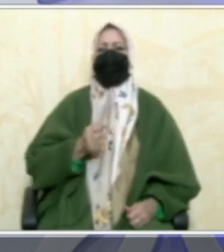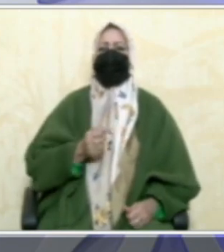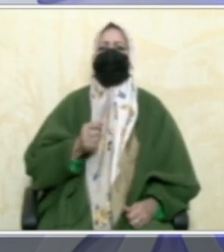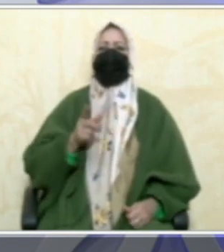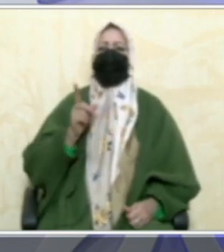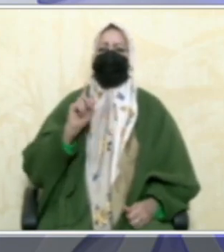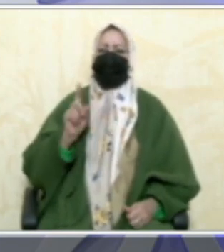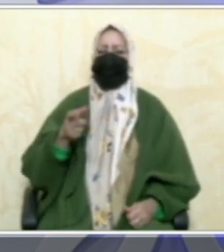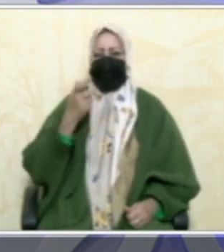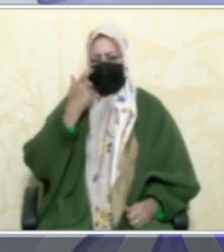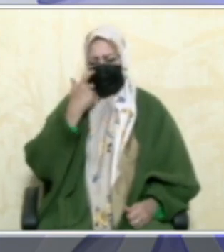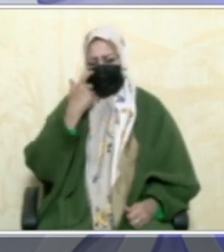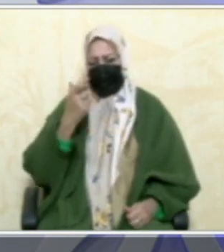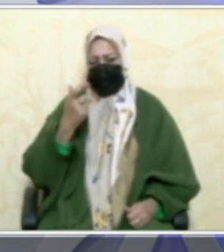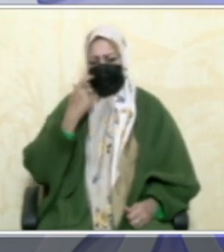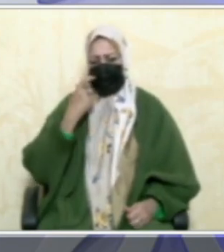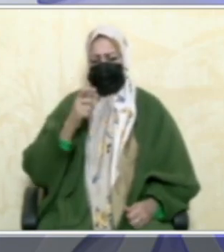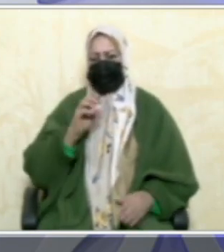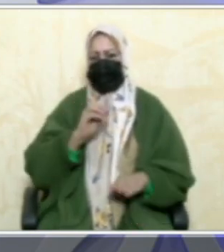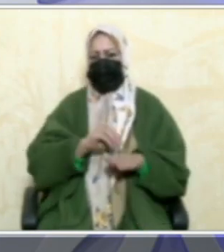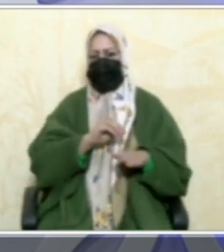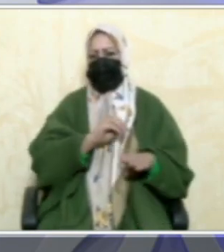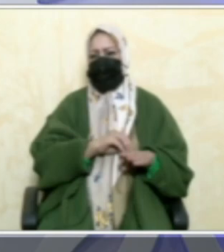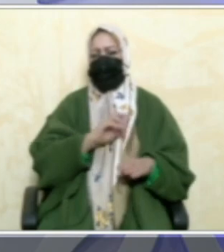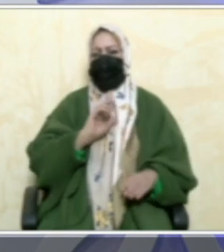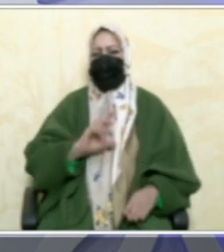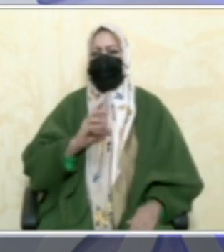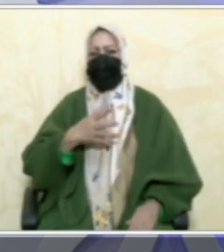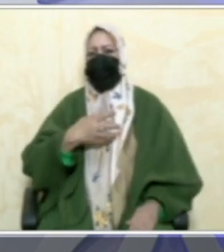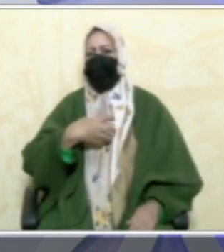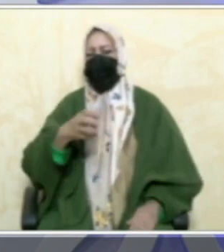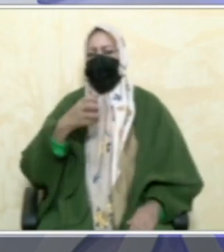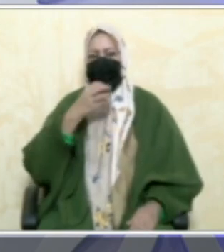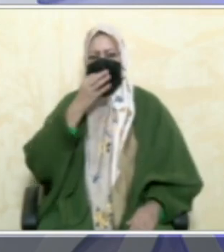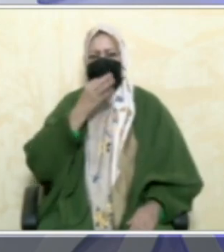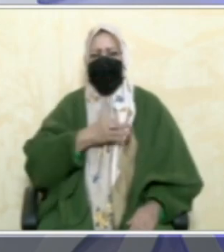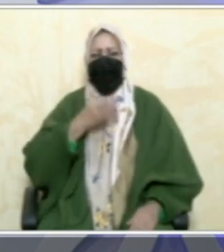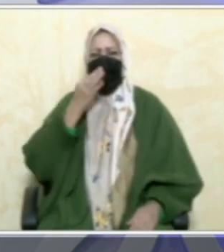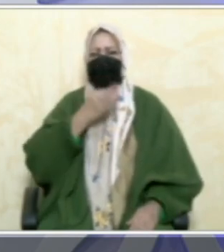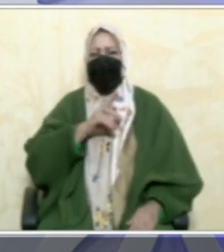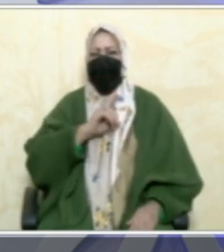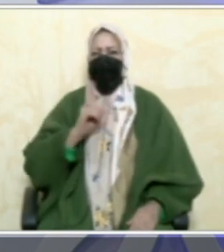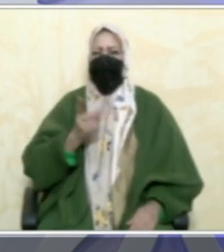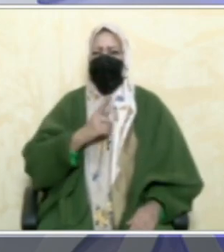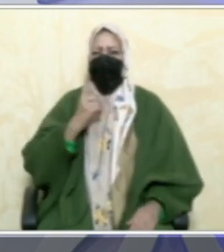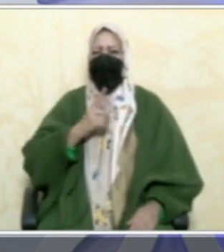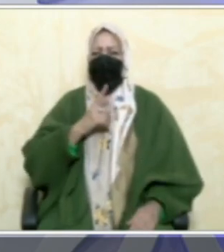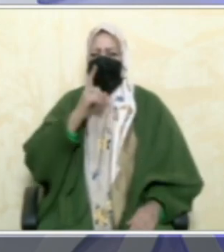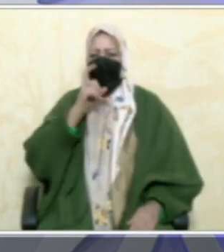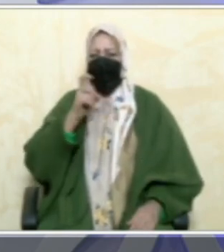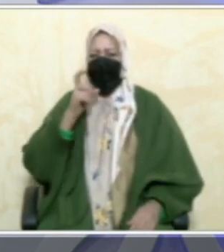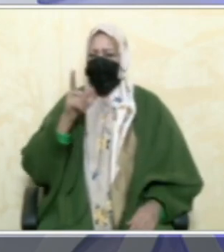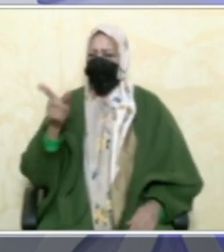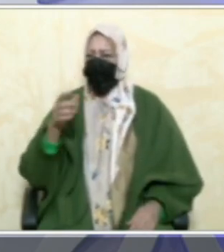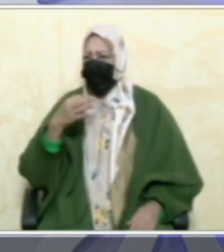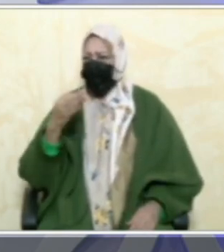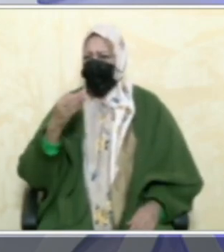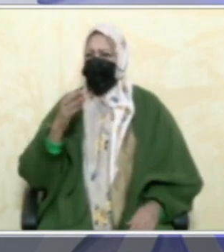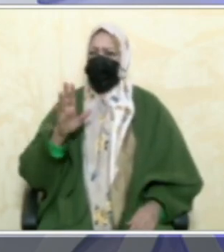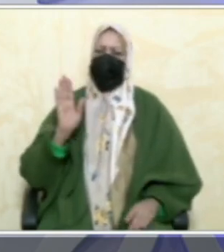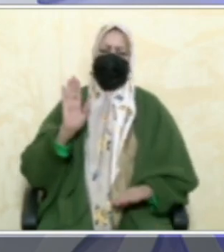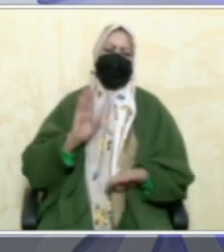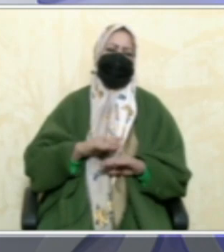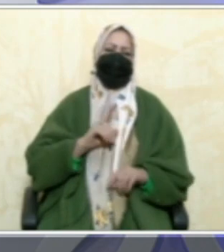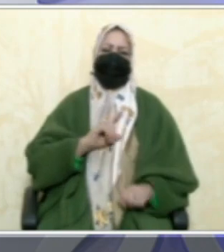إمعة، أو إن أحسن الناس أحسن وإن أساءوا أساء. لا، هؤلاء لا علاقة لهم